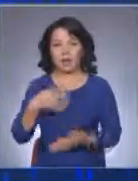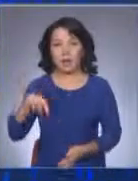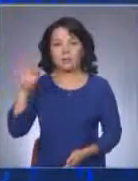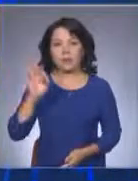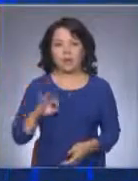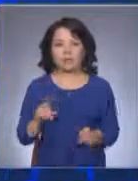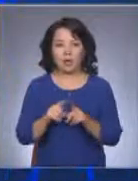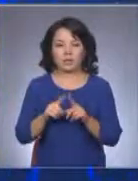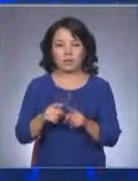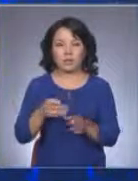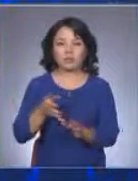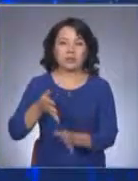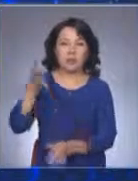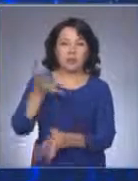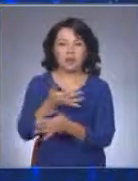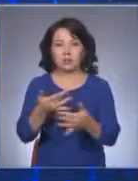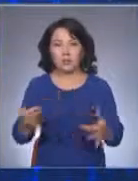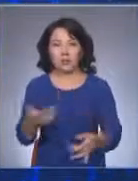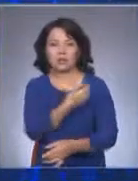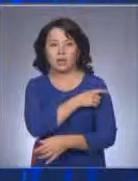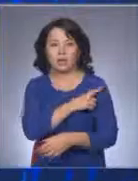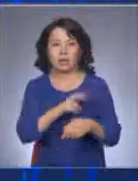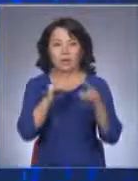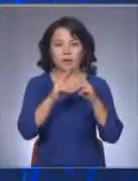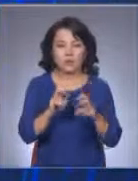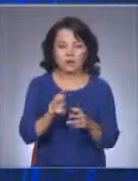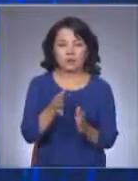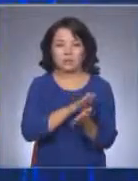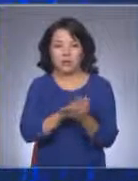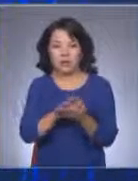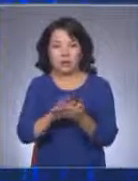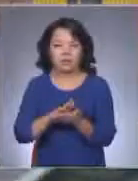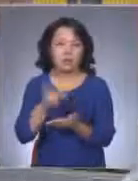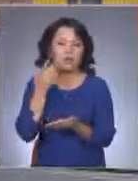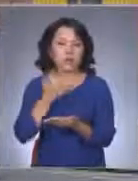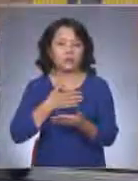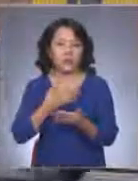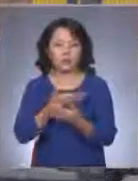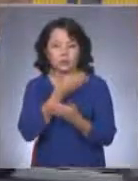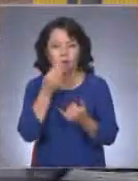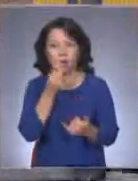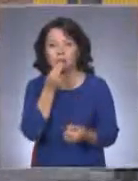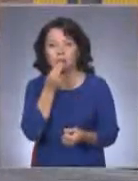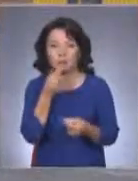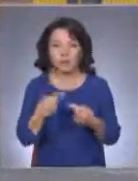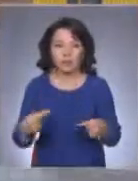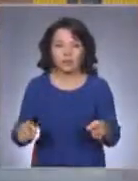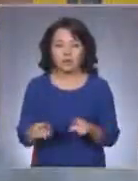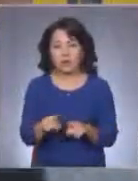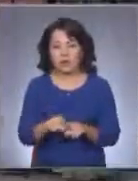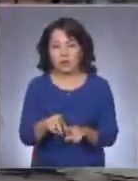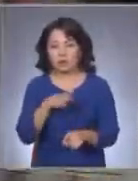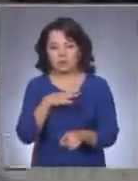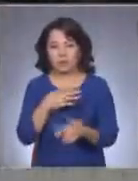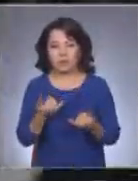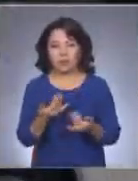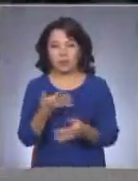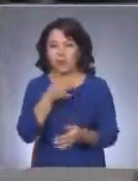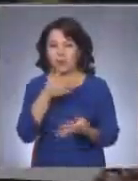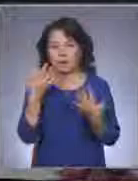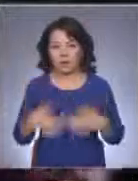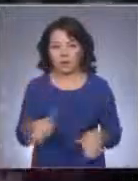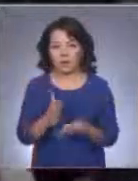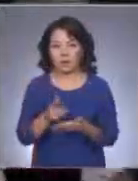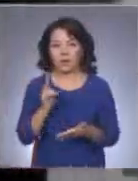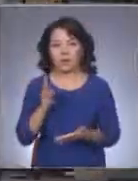40%-ында ғимарат ішіндегі санитарлық жағдай мәз емес. Сондай-ақ азық-түліктің жарамдылық мерзімі өтіп кеткен. Ал елордада